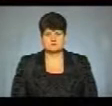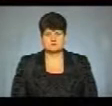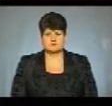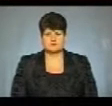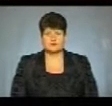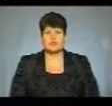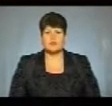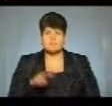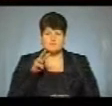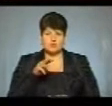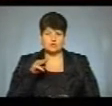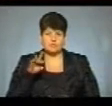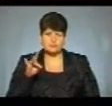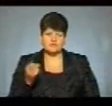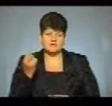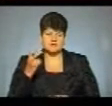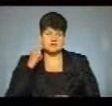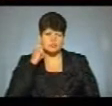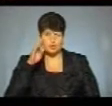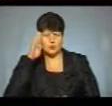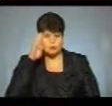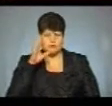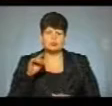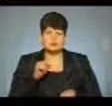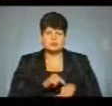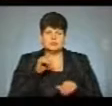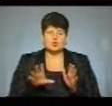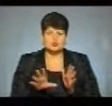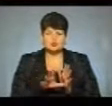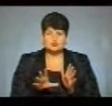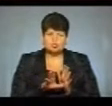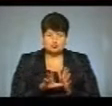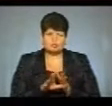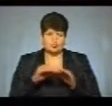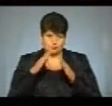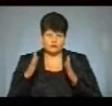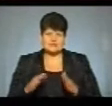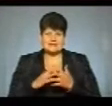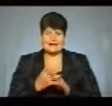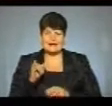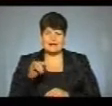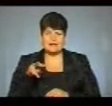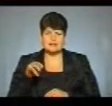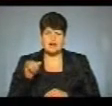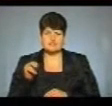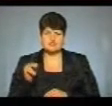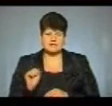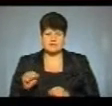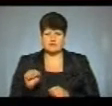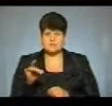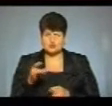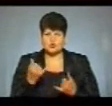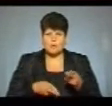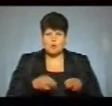Миколу Трофимчука, 12-річного хлопчика, якого уразило струмом у трансформаторній будці в селі Лавче на Теребовлянщині, сьогодні прооперували